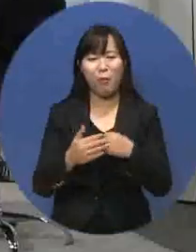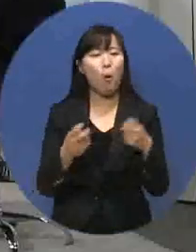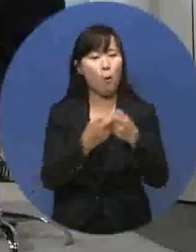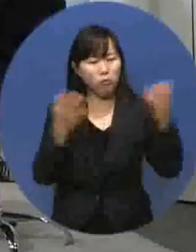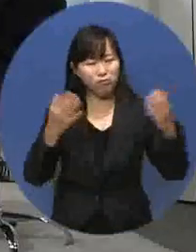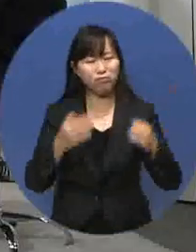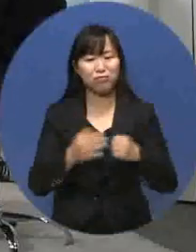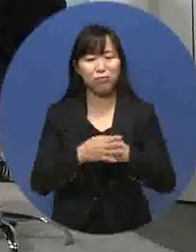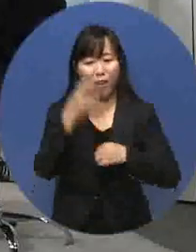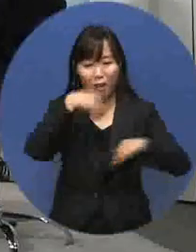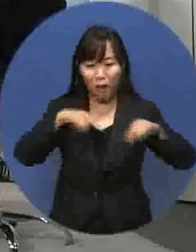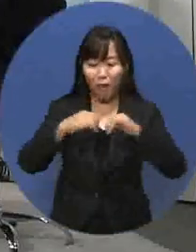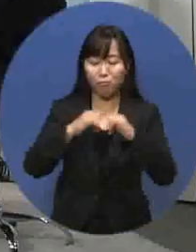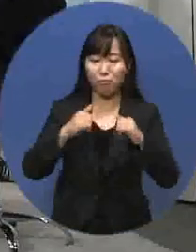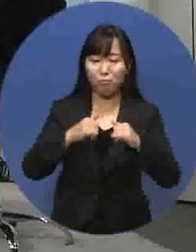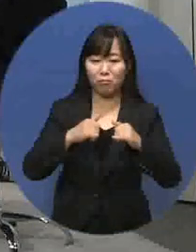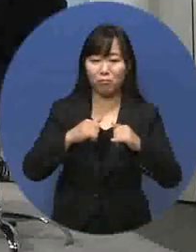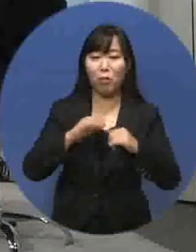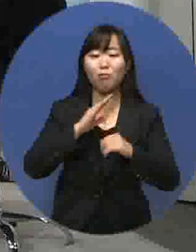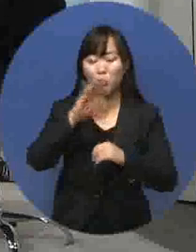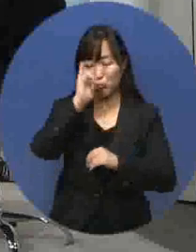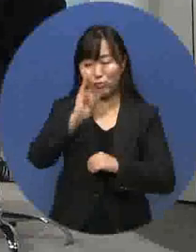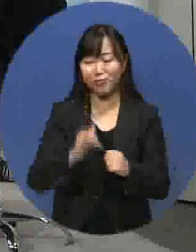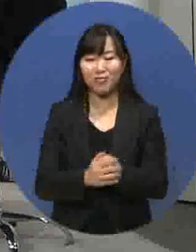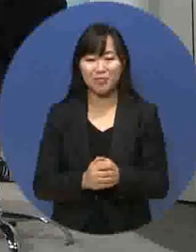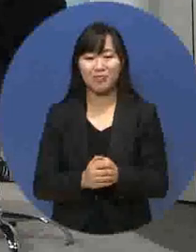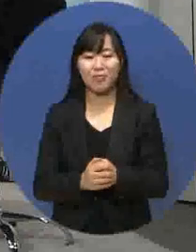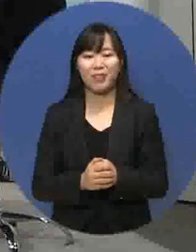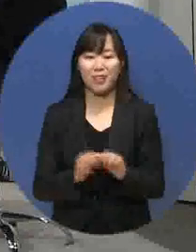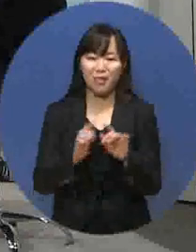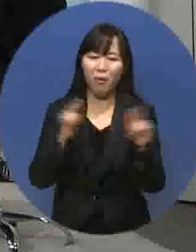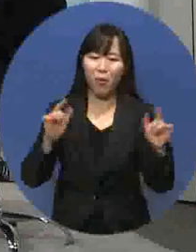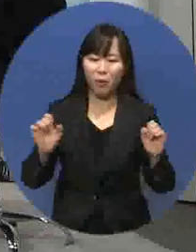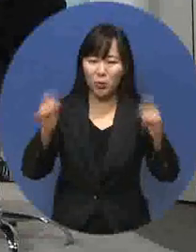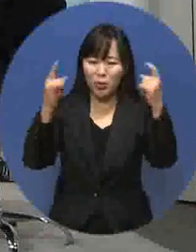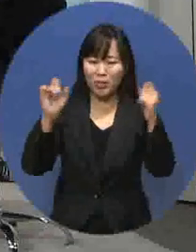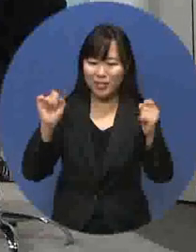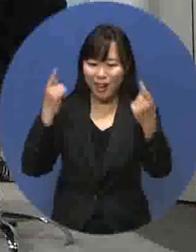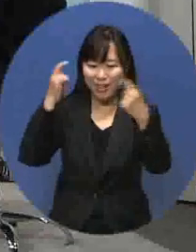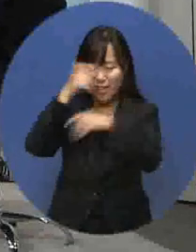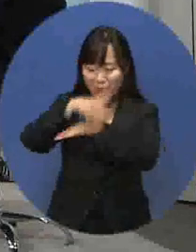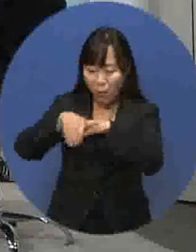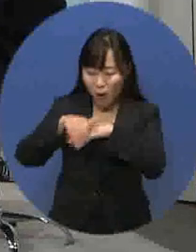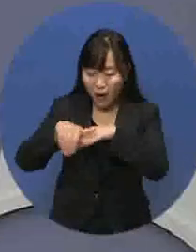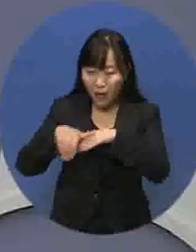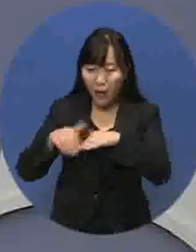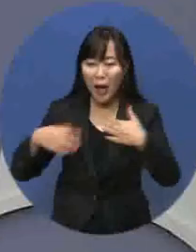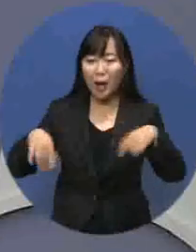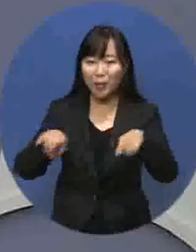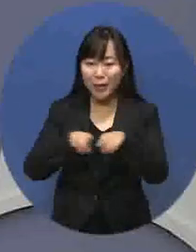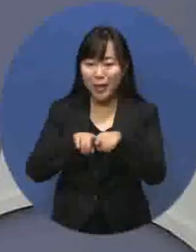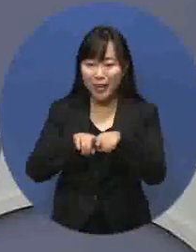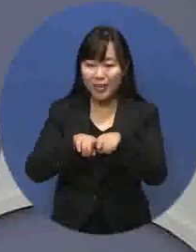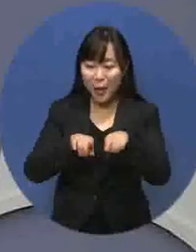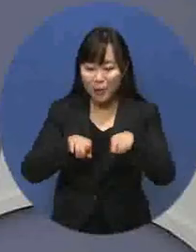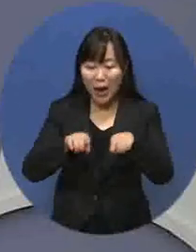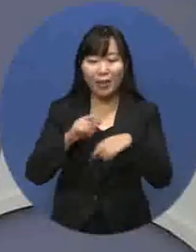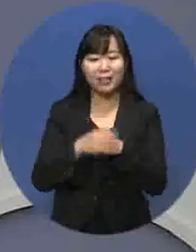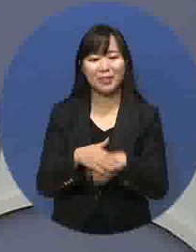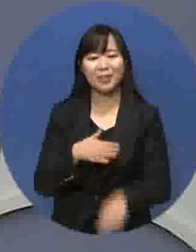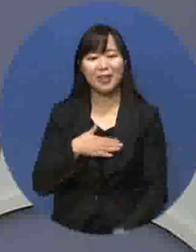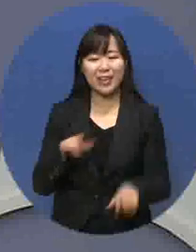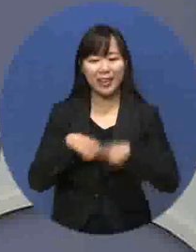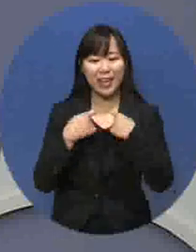어쩔 수 없었던 예, 작품 운명이세요 예. 감독님. 여러 작품을. 동시에 같이 기획을 하면서 맞춰가고 있는데 저는